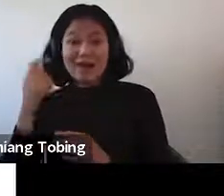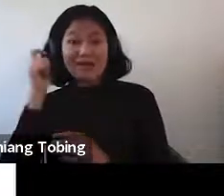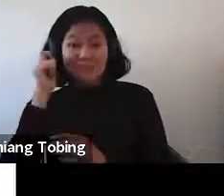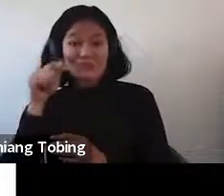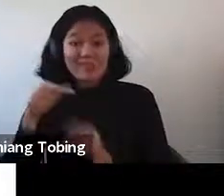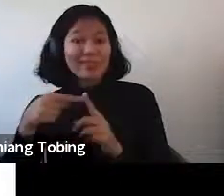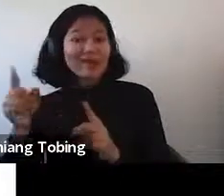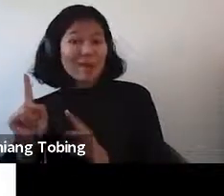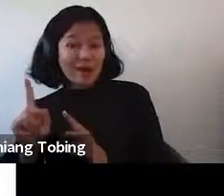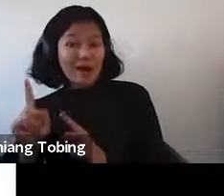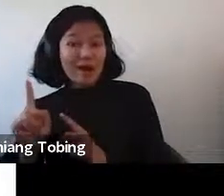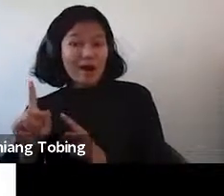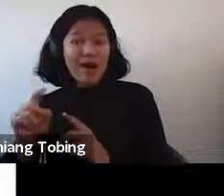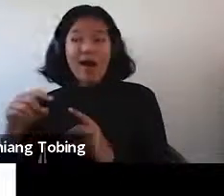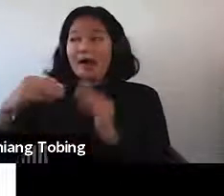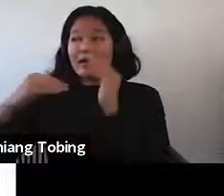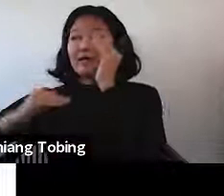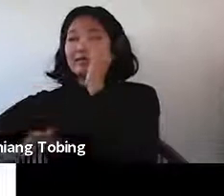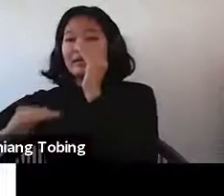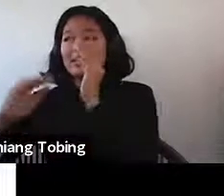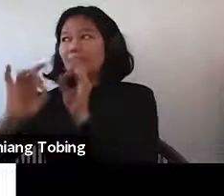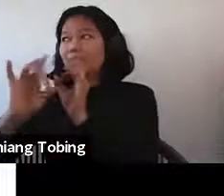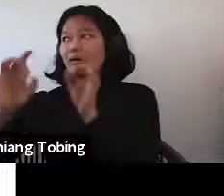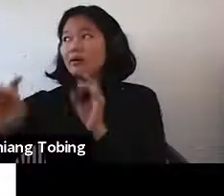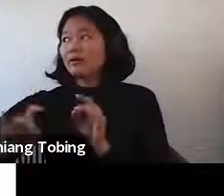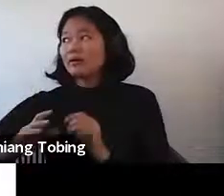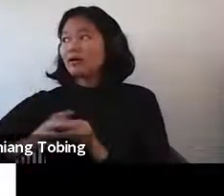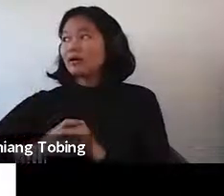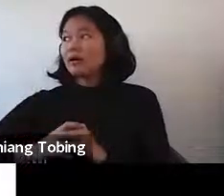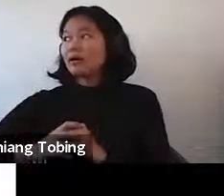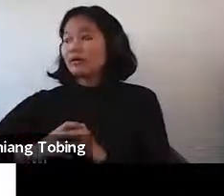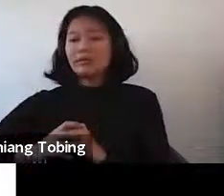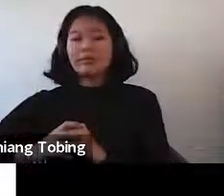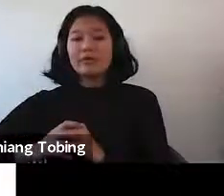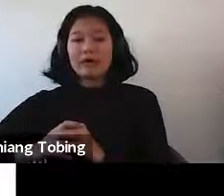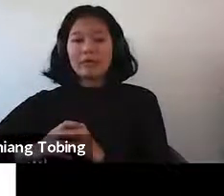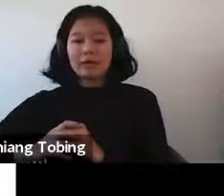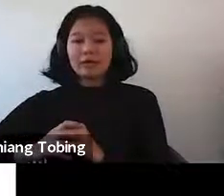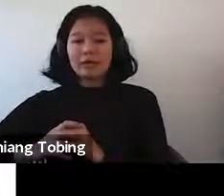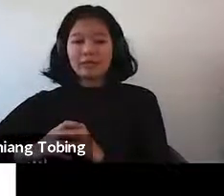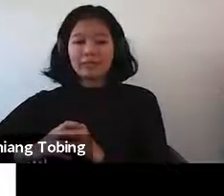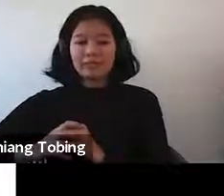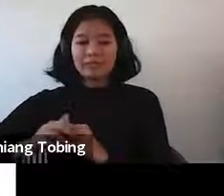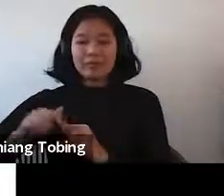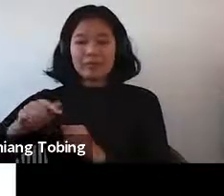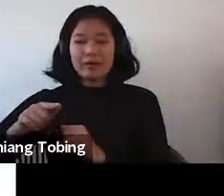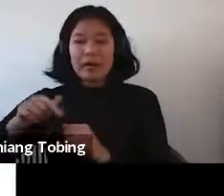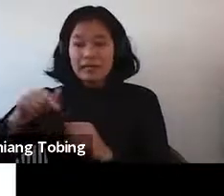dari berbagai tingkatan, ya, berbagai persimpangan antara alamat sosial tadi, ketegangan hubungan